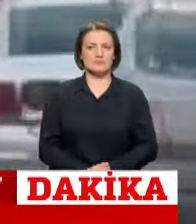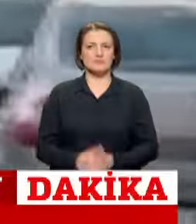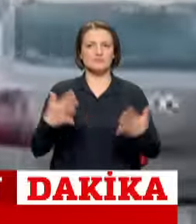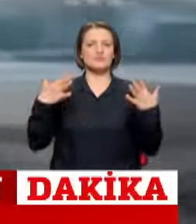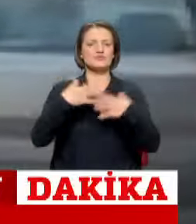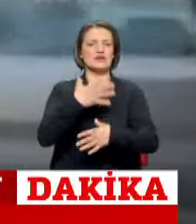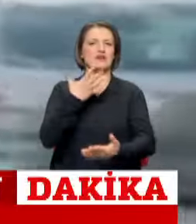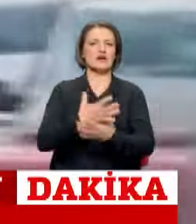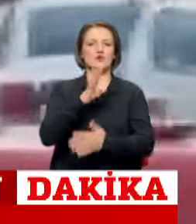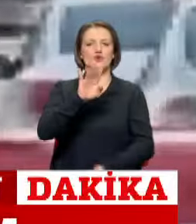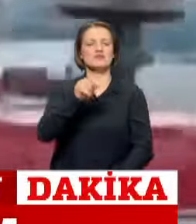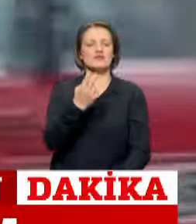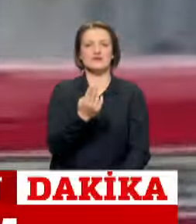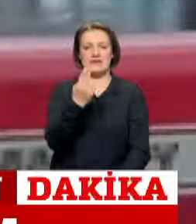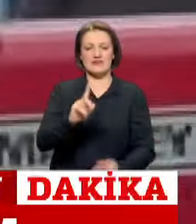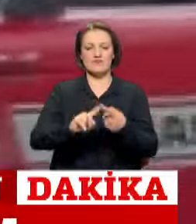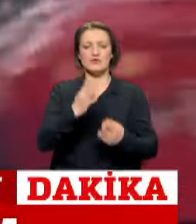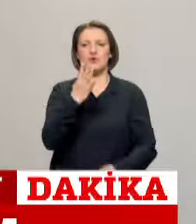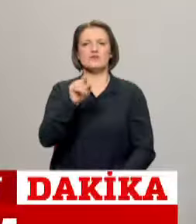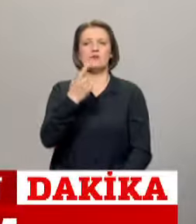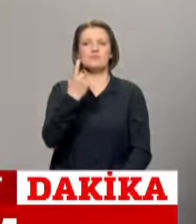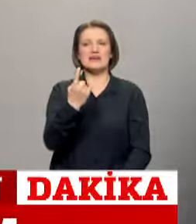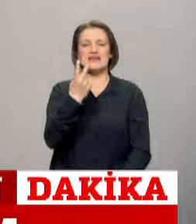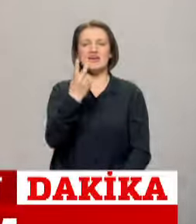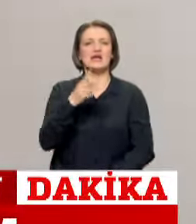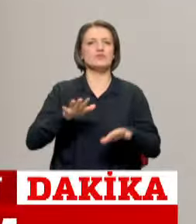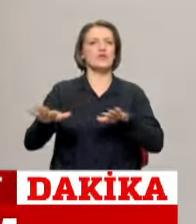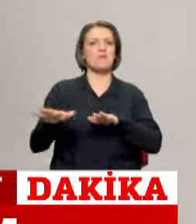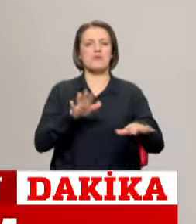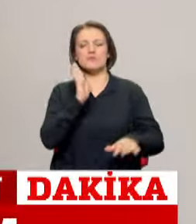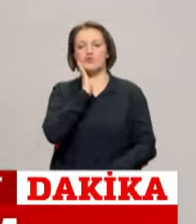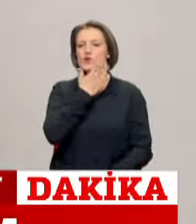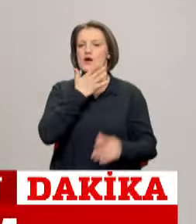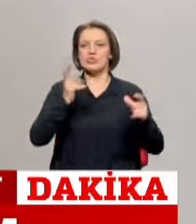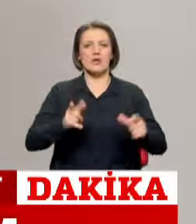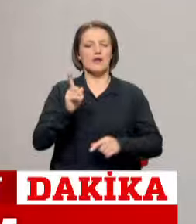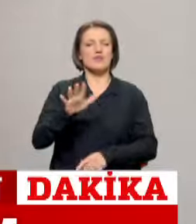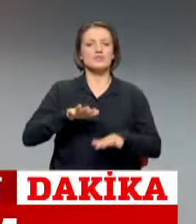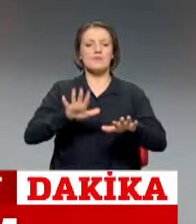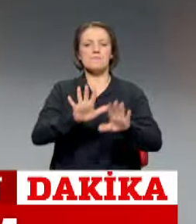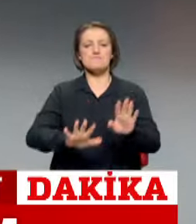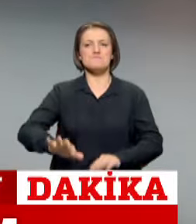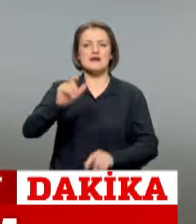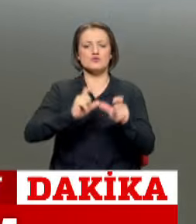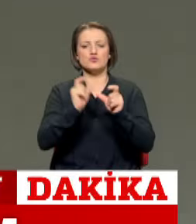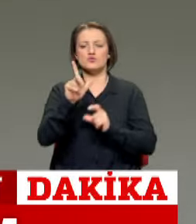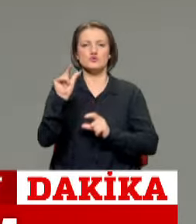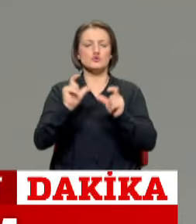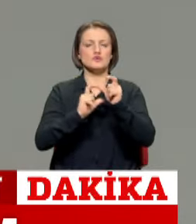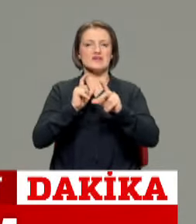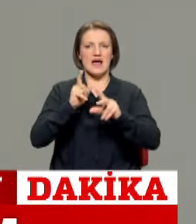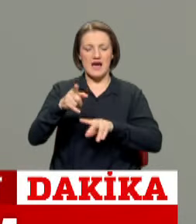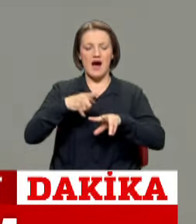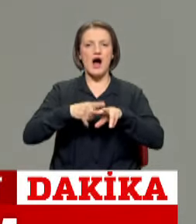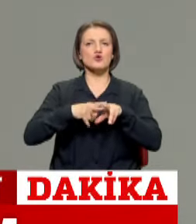Gece kaydedilen 4,7 ve 4,1'lik iki deprem Tokat'ta depremin merkez üssü Sulusaray, Artova